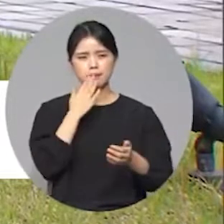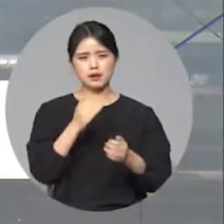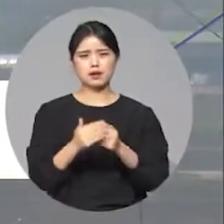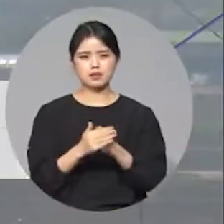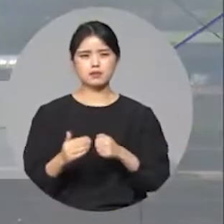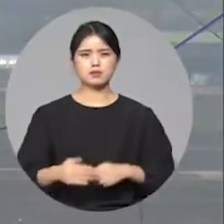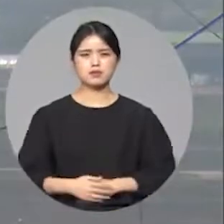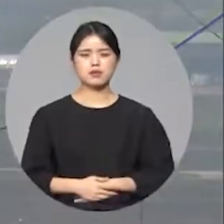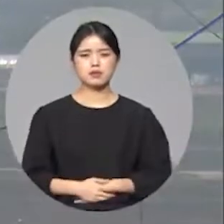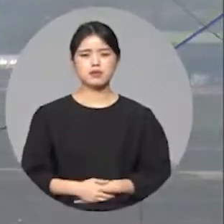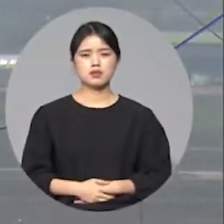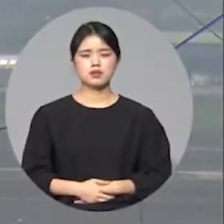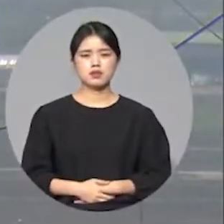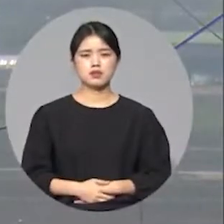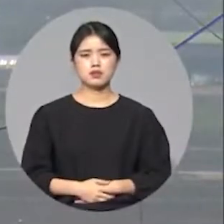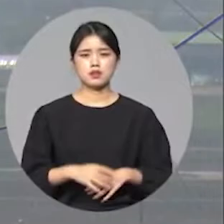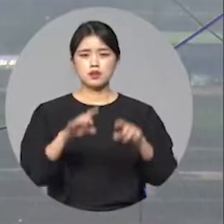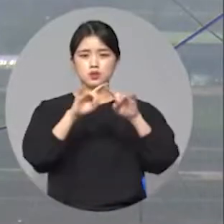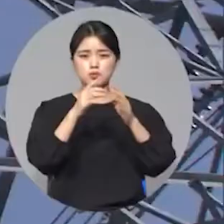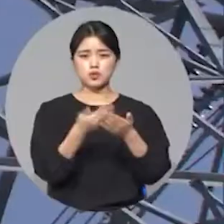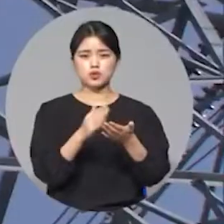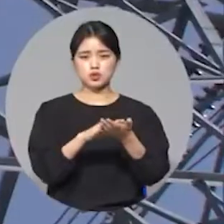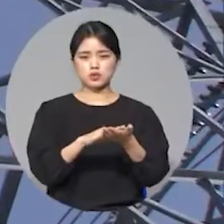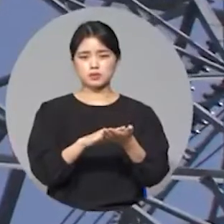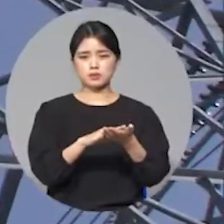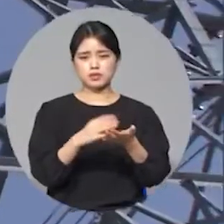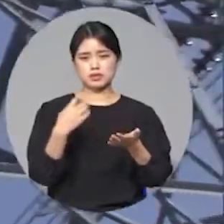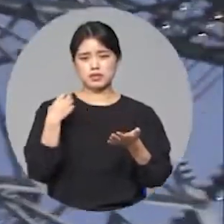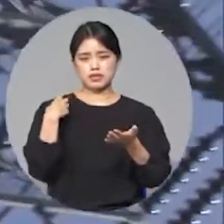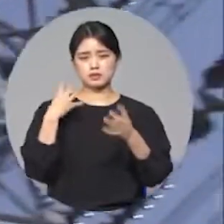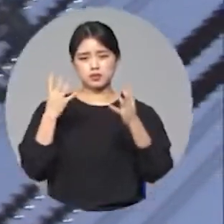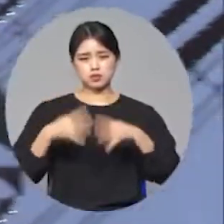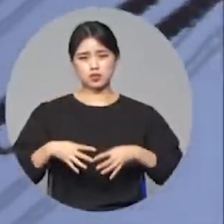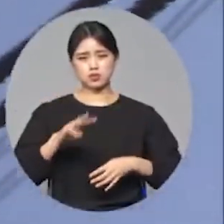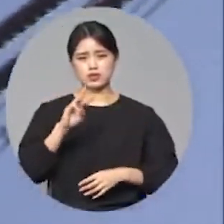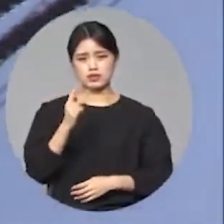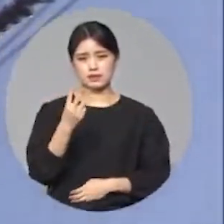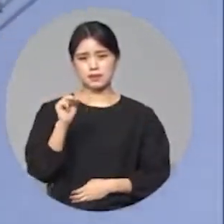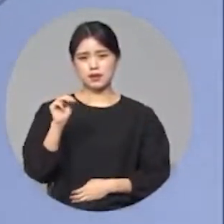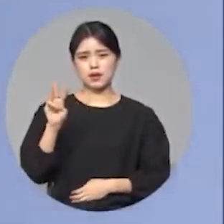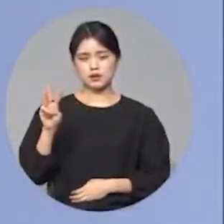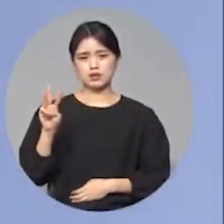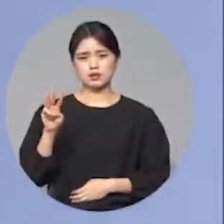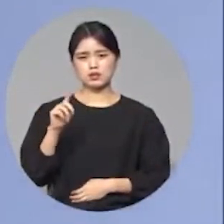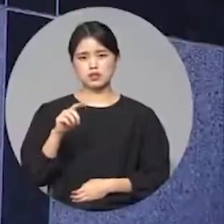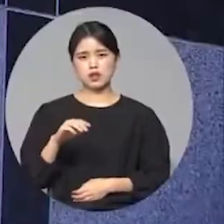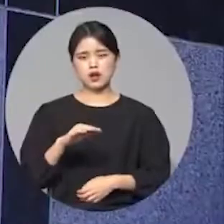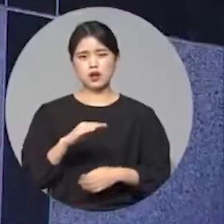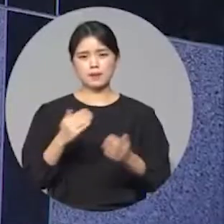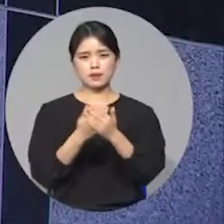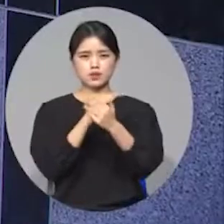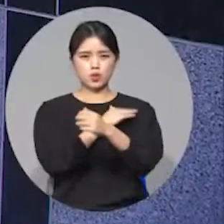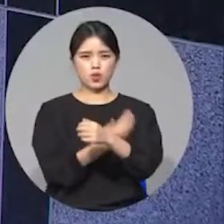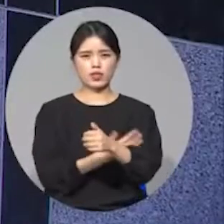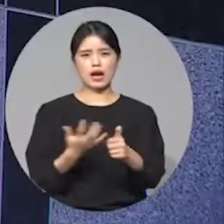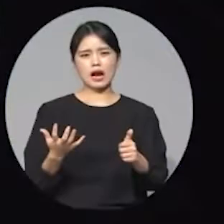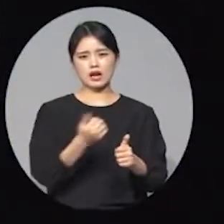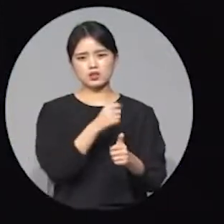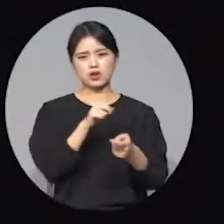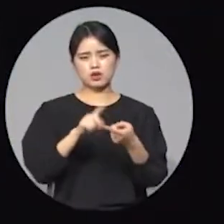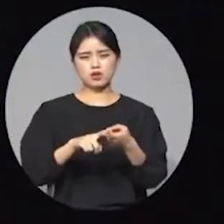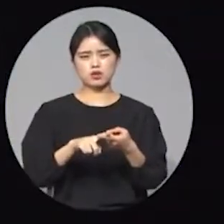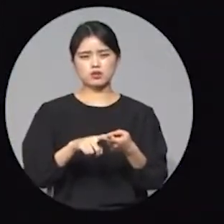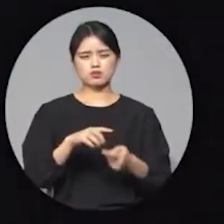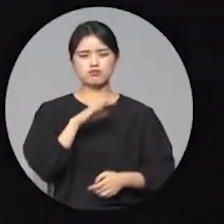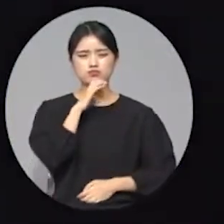때문에. 송변전 설비공사를 책임지는 조건으로 300메가와트 발전권만 챙긴 한수원에게 불만이 쏟아질